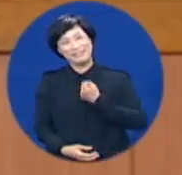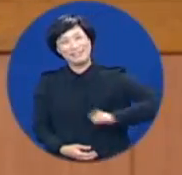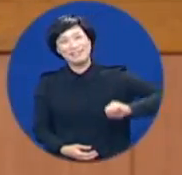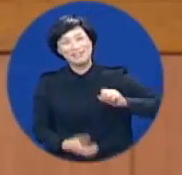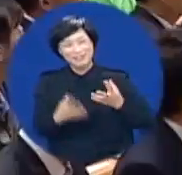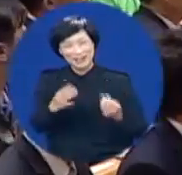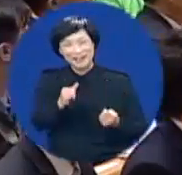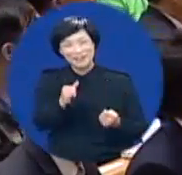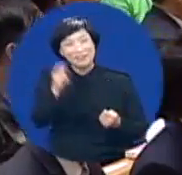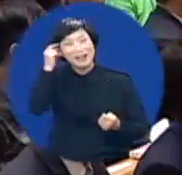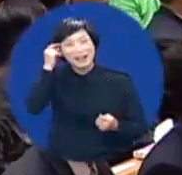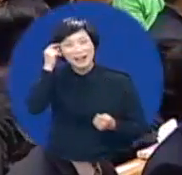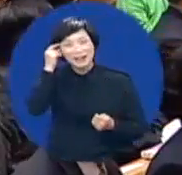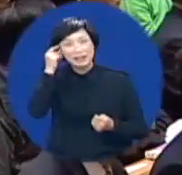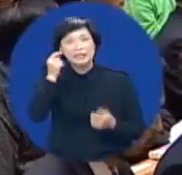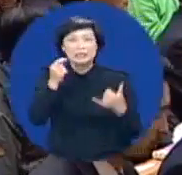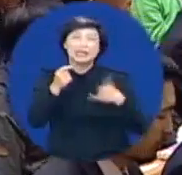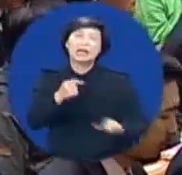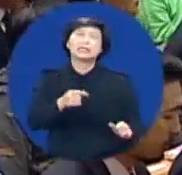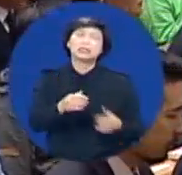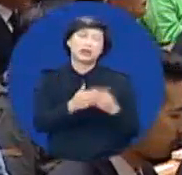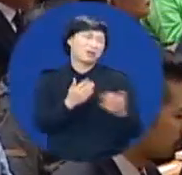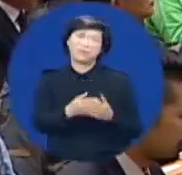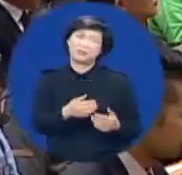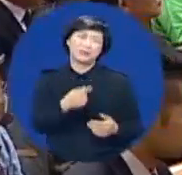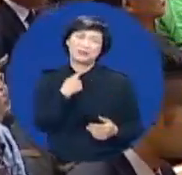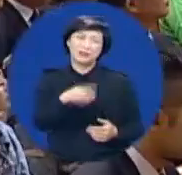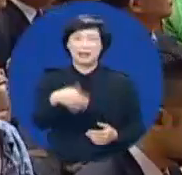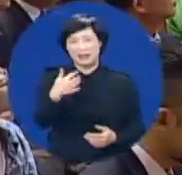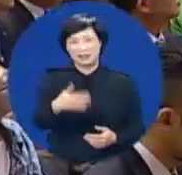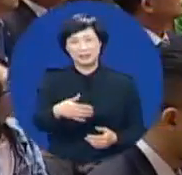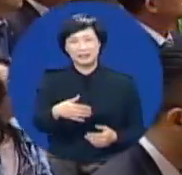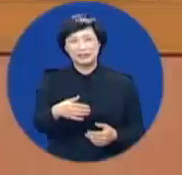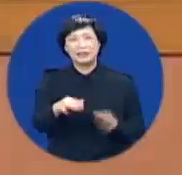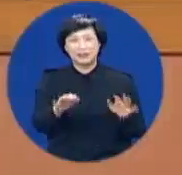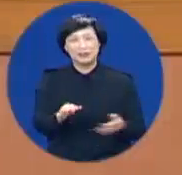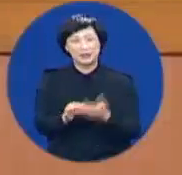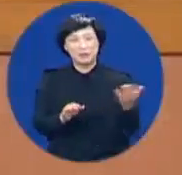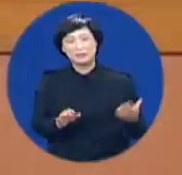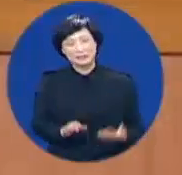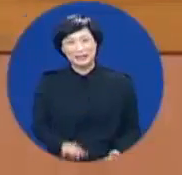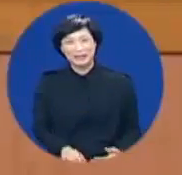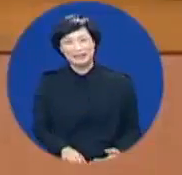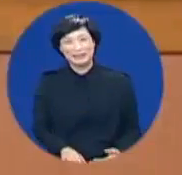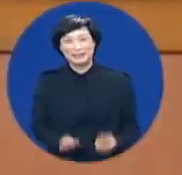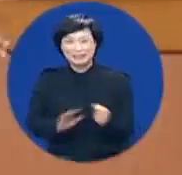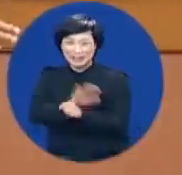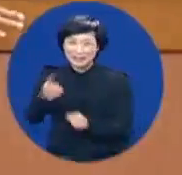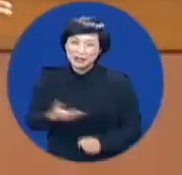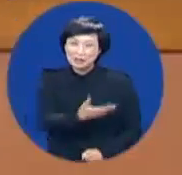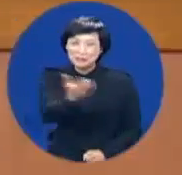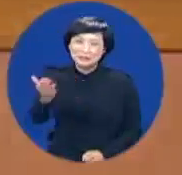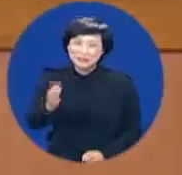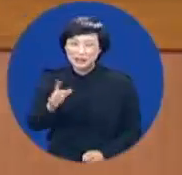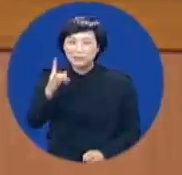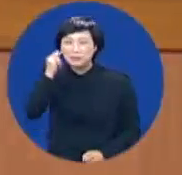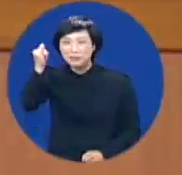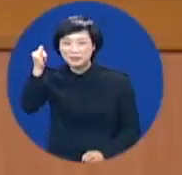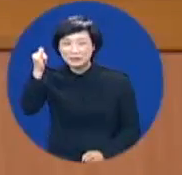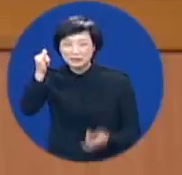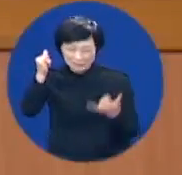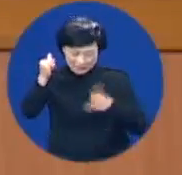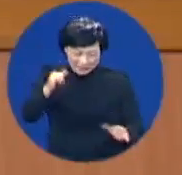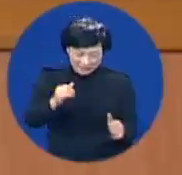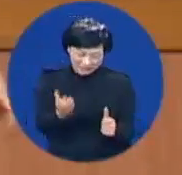경험이 없어요. 경험이. 사랑하는 여러분, 부들은 자식이 잘 되기 위하여 자기 인생을